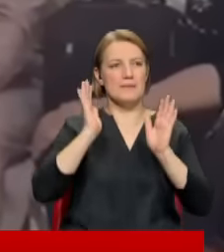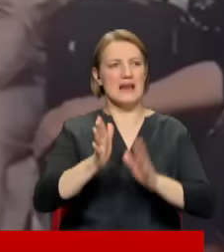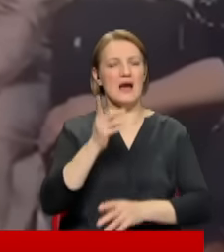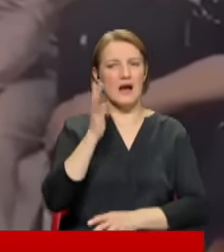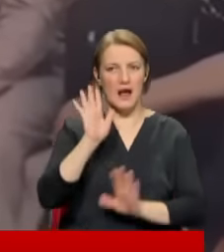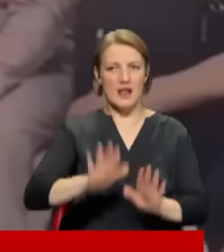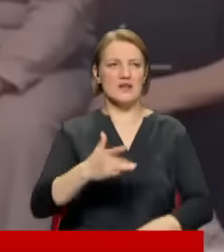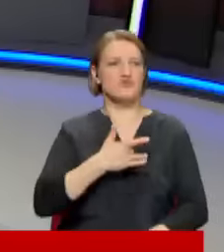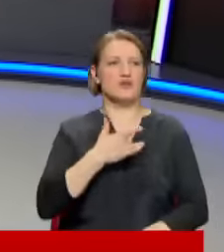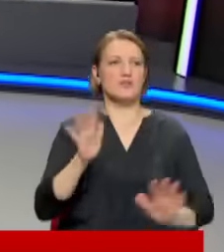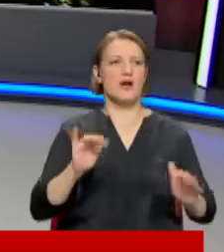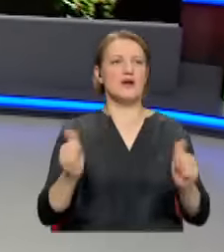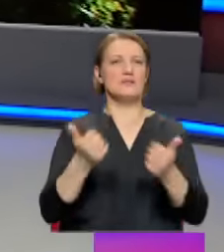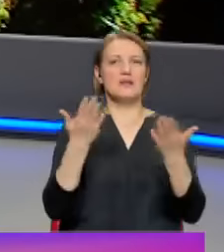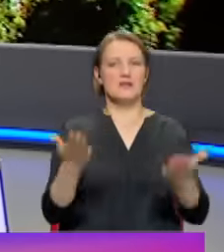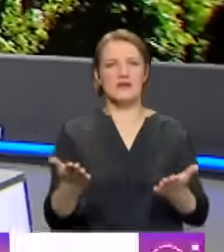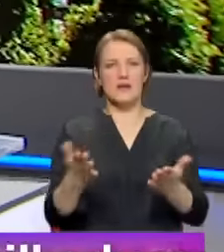kıymetli.